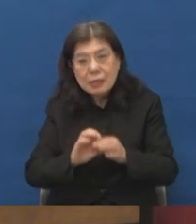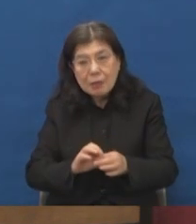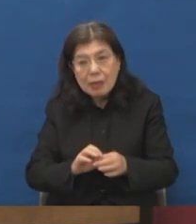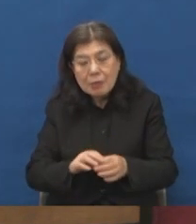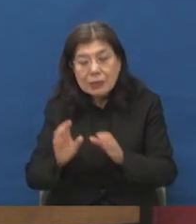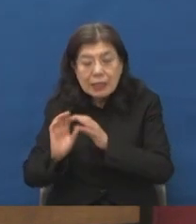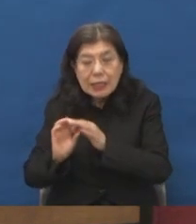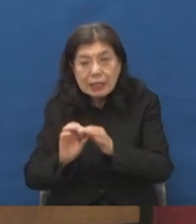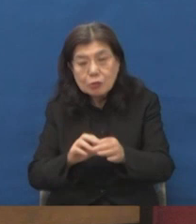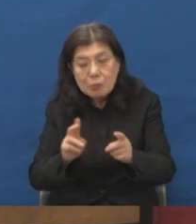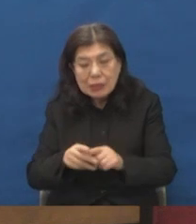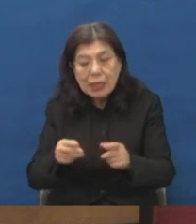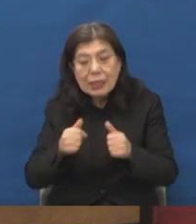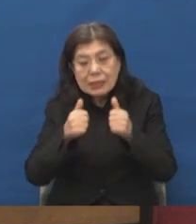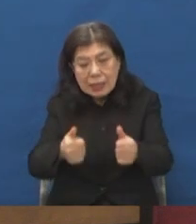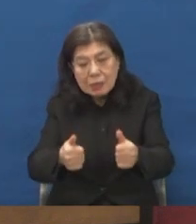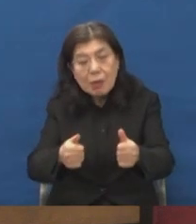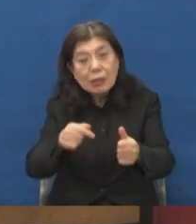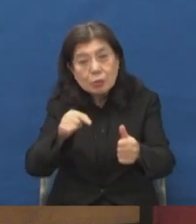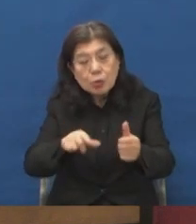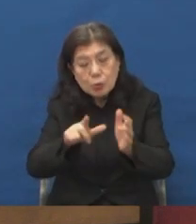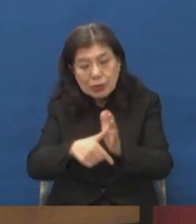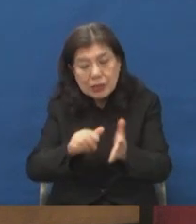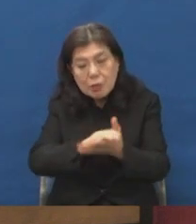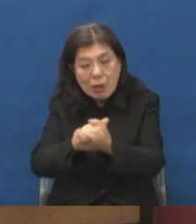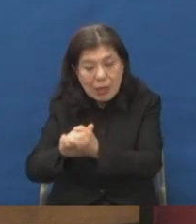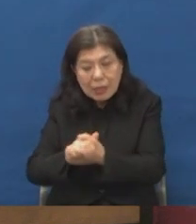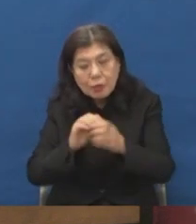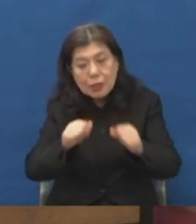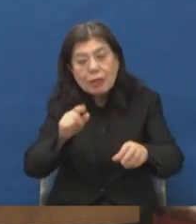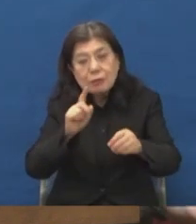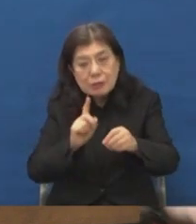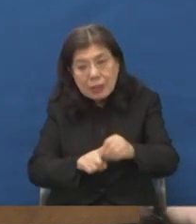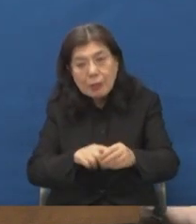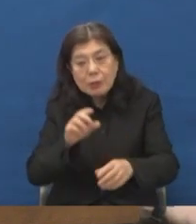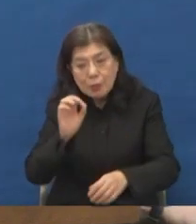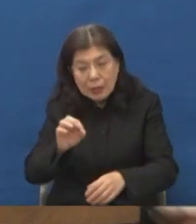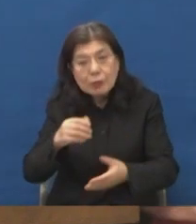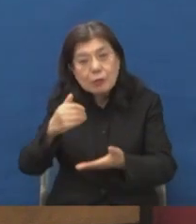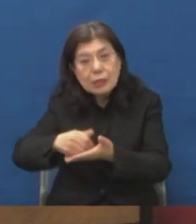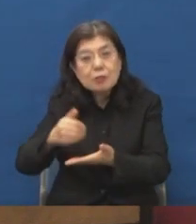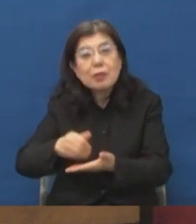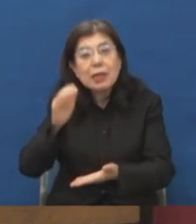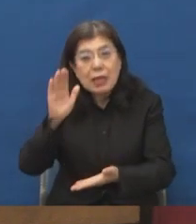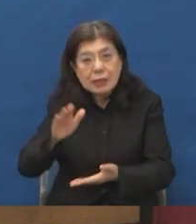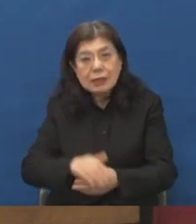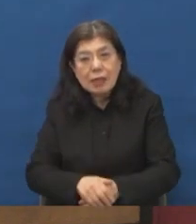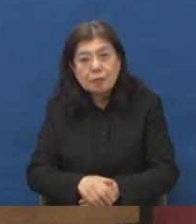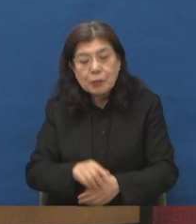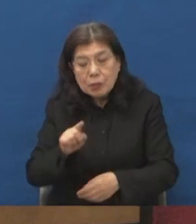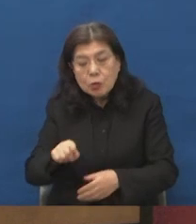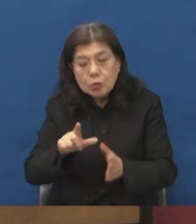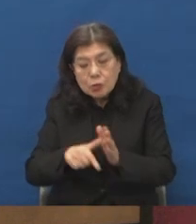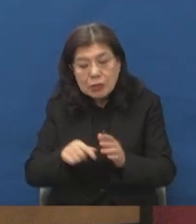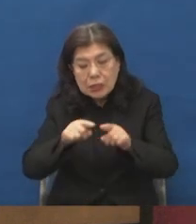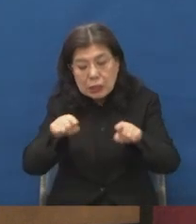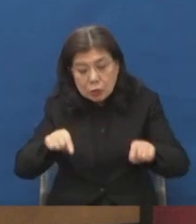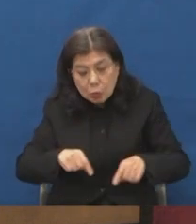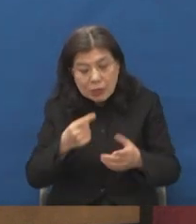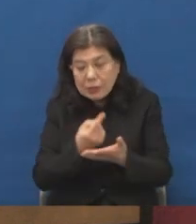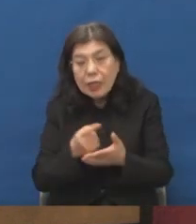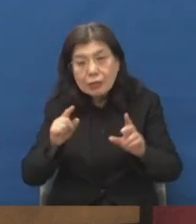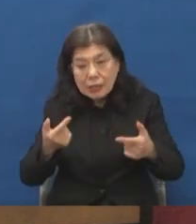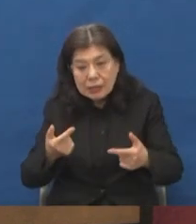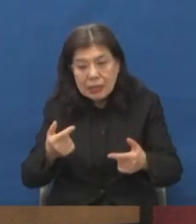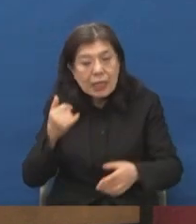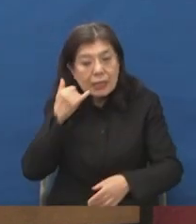または裁判上の和解を行おうとするものであるとの説明がありました。これらに対し、書面だけでなく、電話でも相手方の状